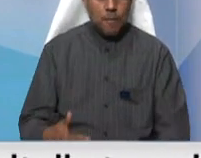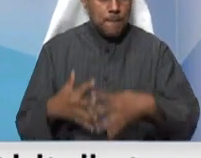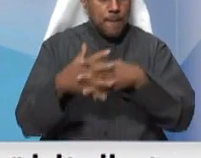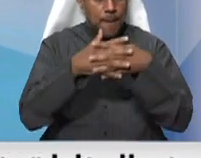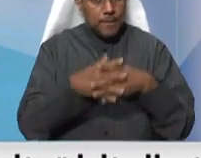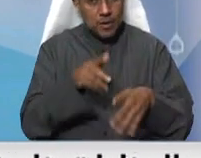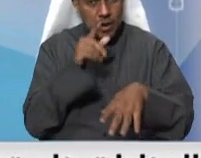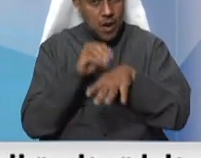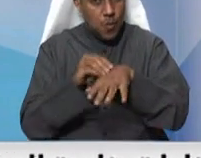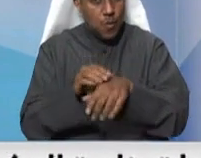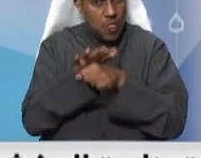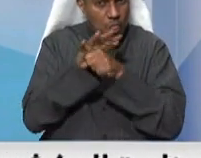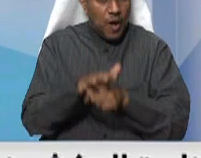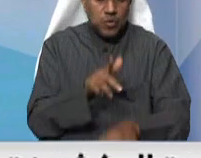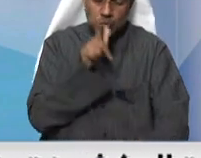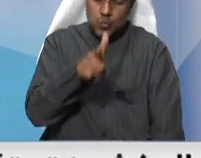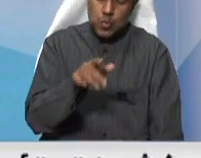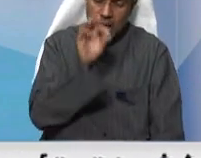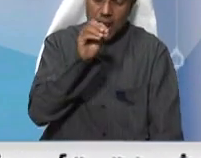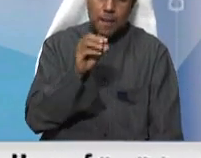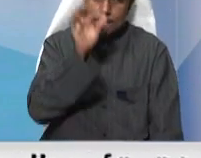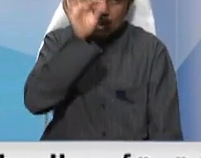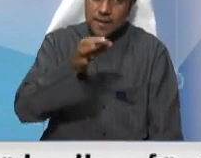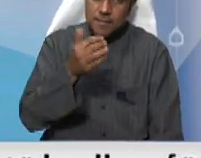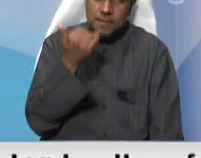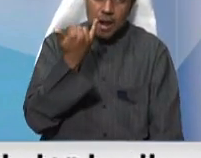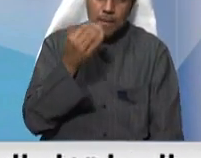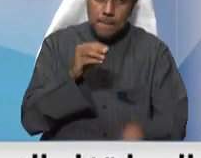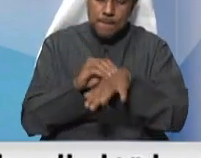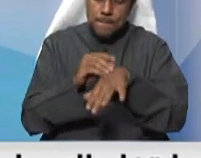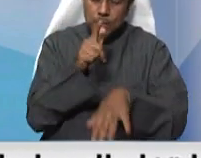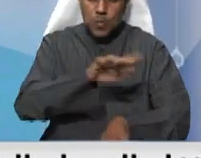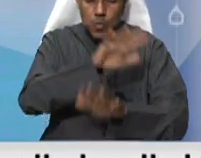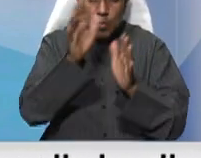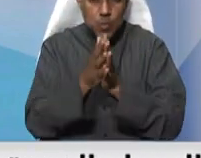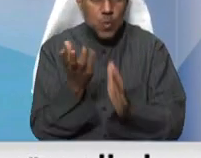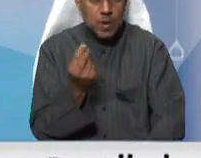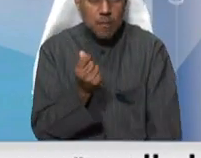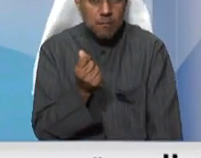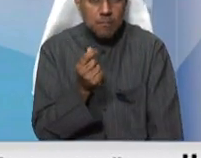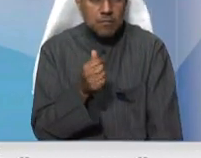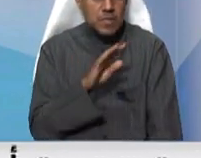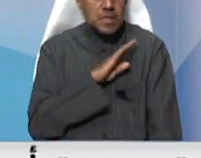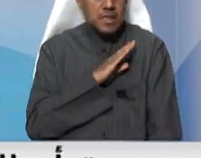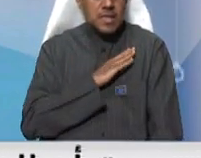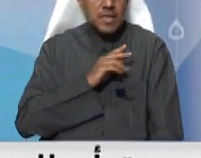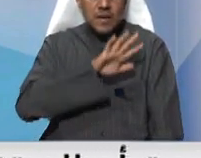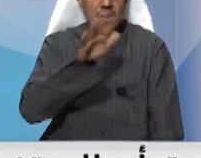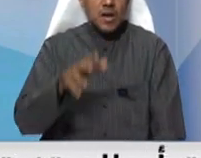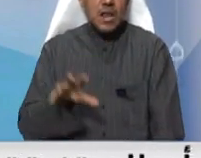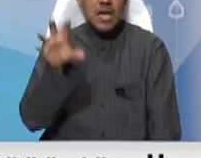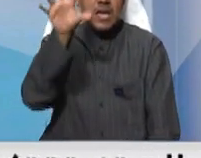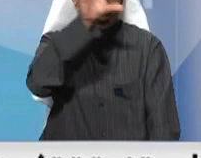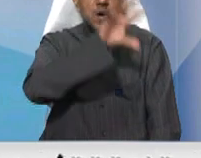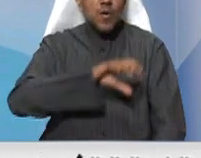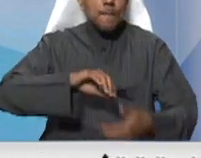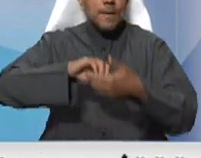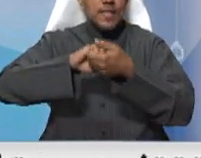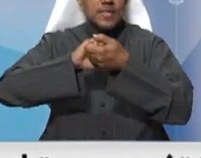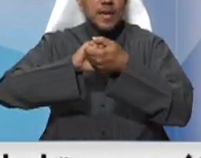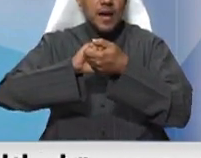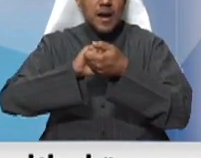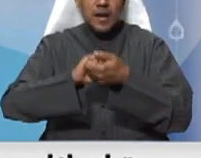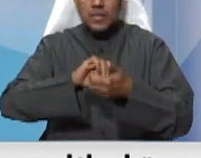باتجاه زيادة الإنفاق الدفاعي، وصل إجمالي إنفاقهم الدفاعي في الاتحاد الأوروبي، الحلفاء الأوروبيون في